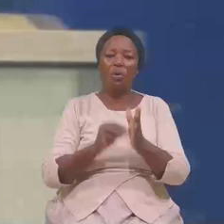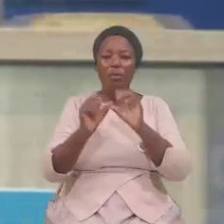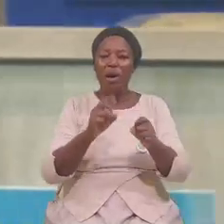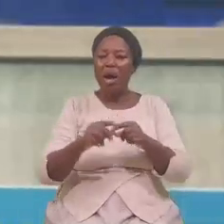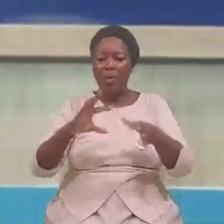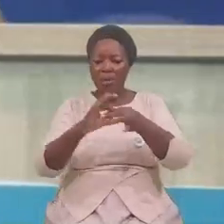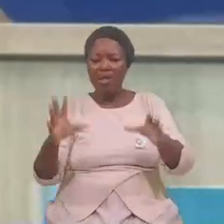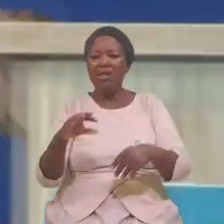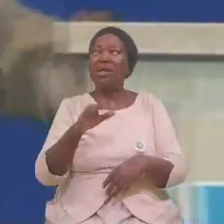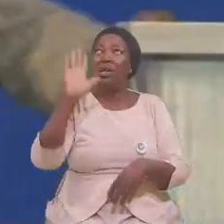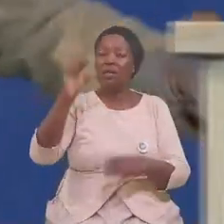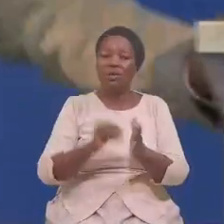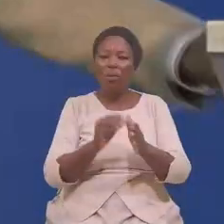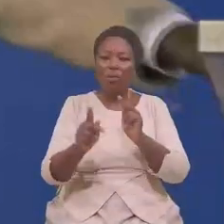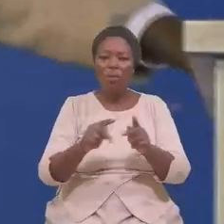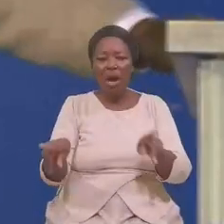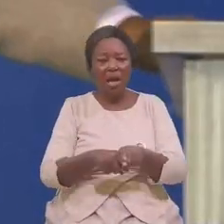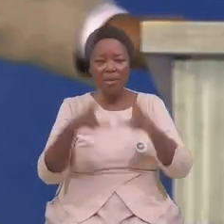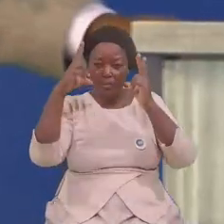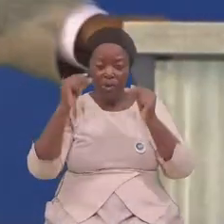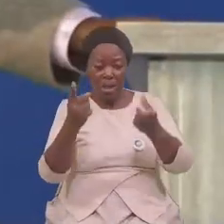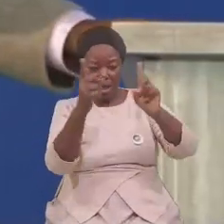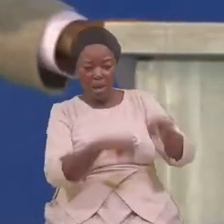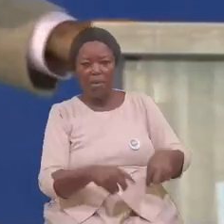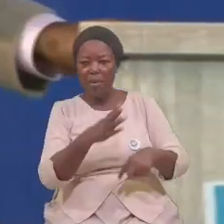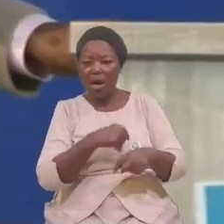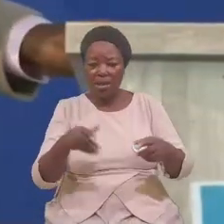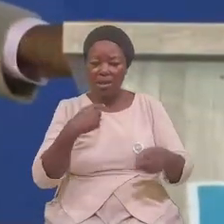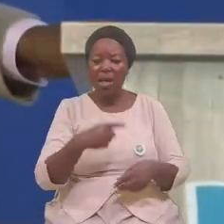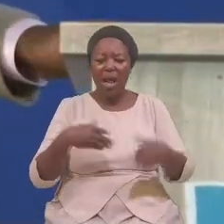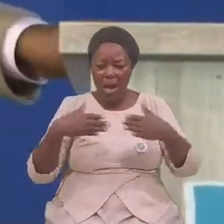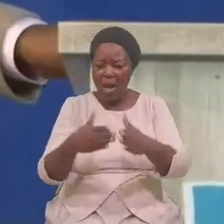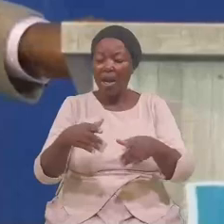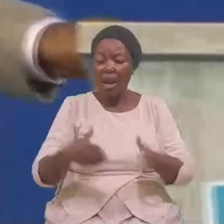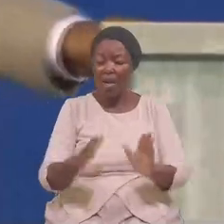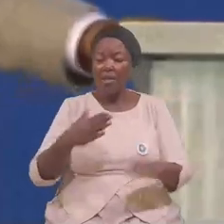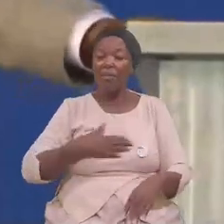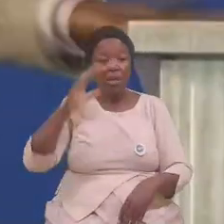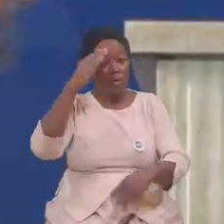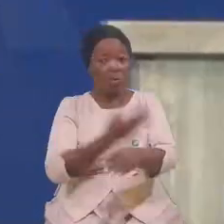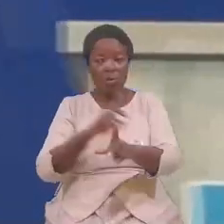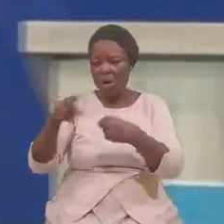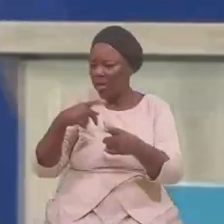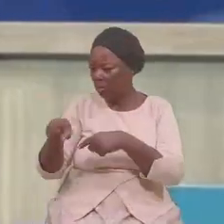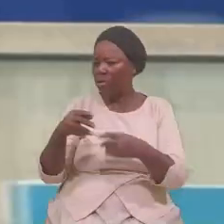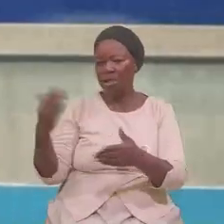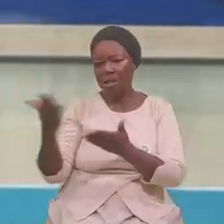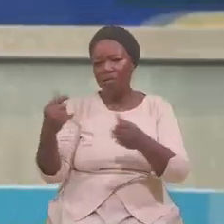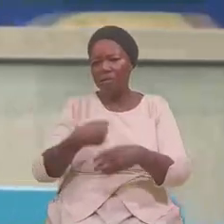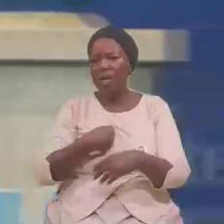son peuple comme Moïse est venu. Laisse mon peuple aller et ils me serviront et